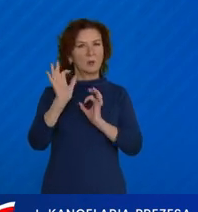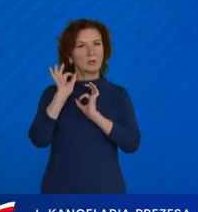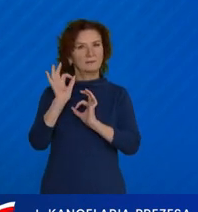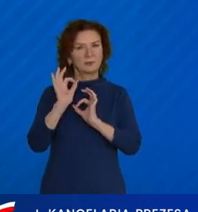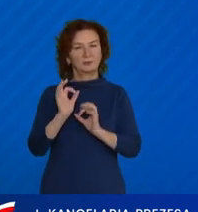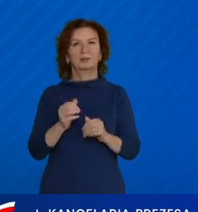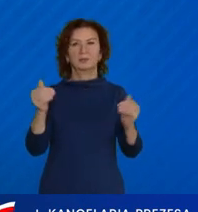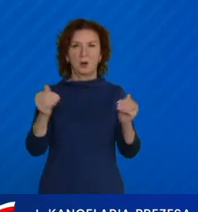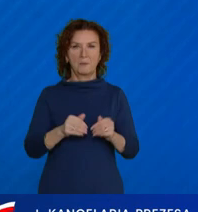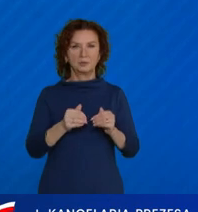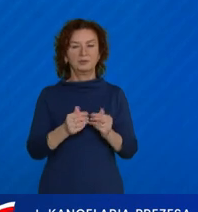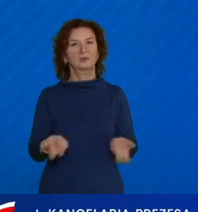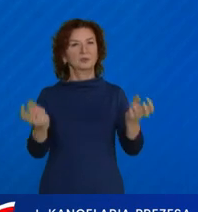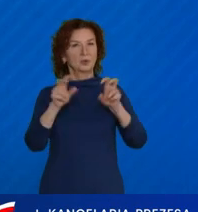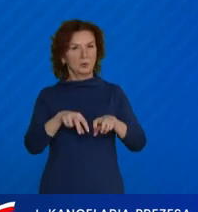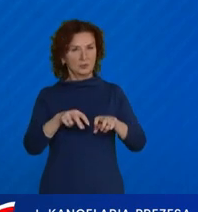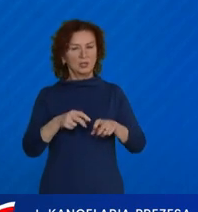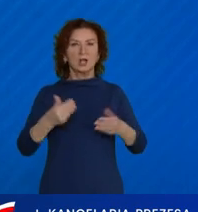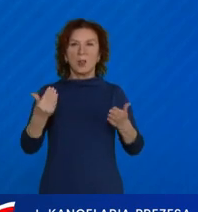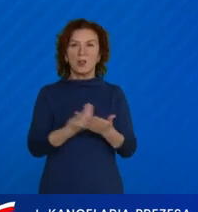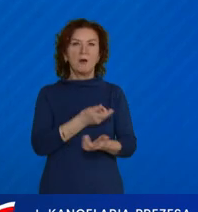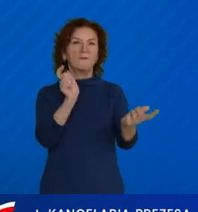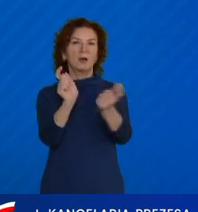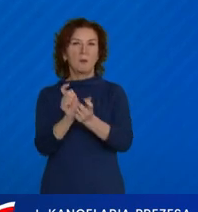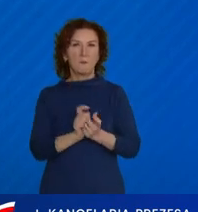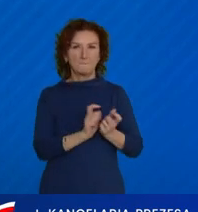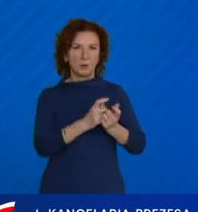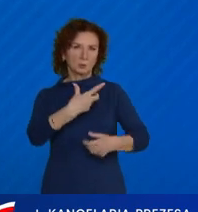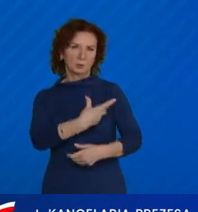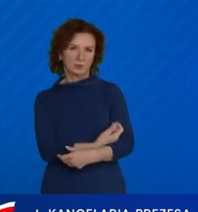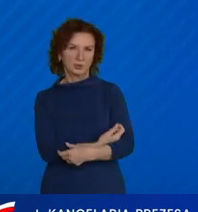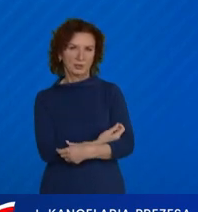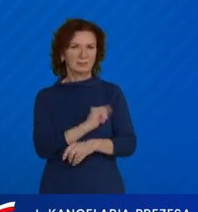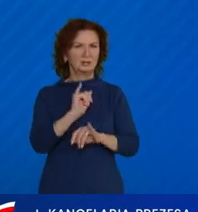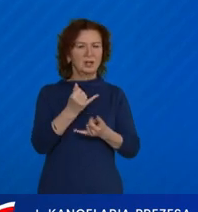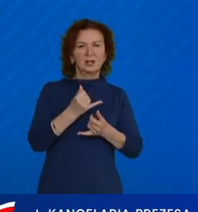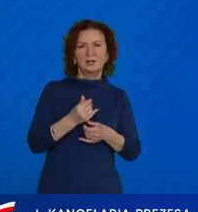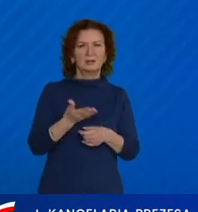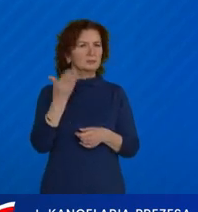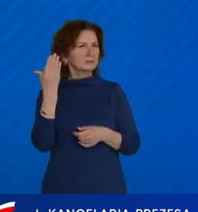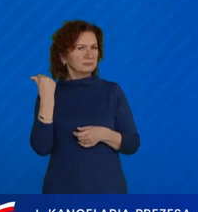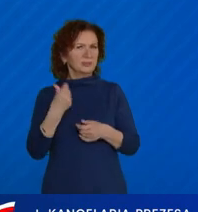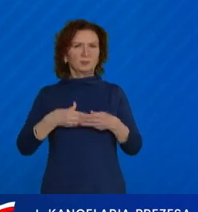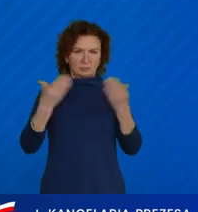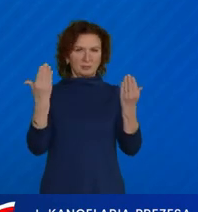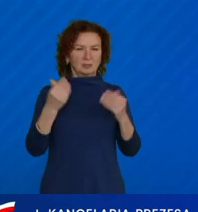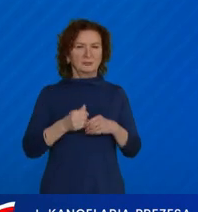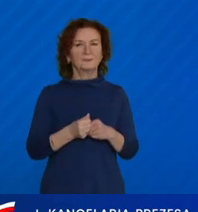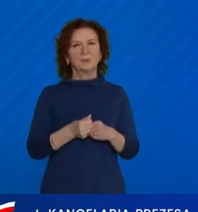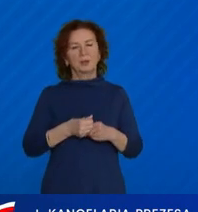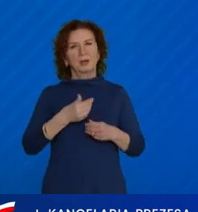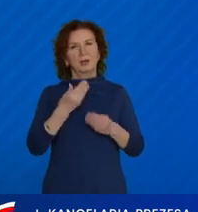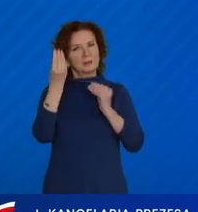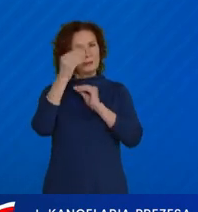utworzenia nowych punktów szczepień. Bo tak jak komunikujemy to od kilkunastu dni,